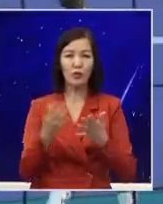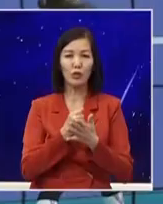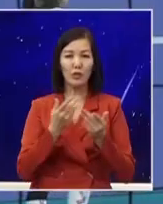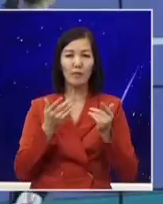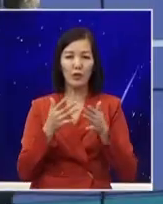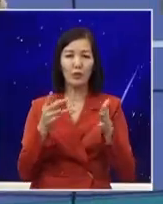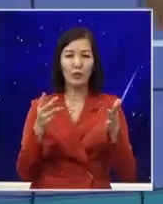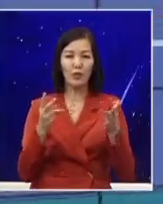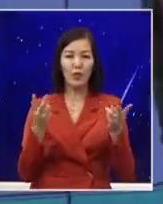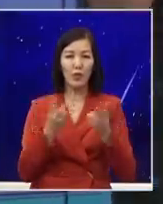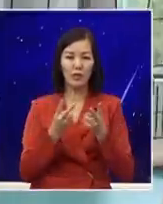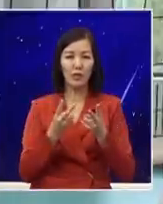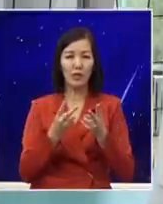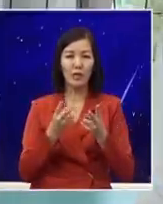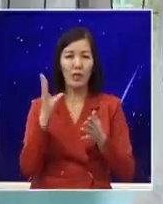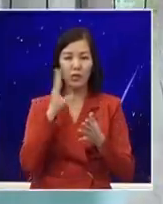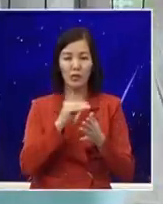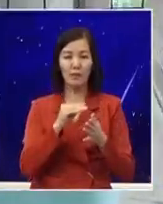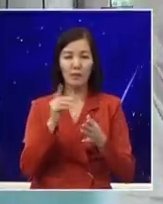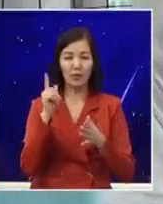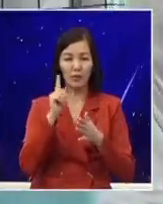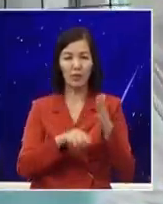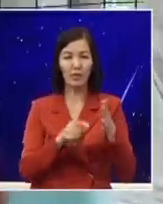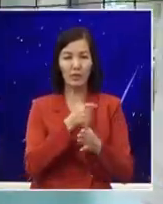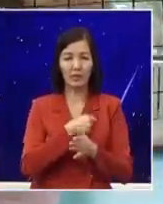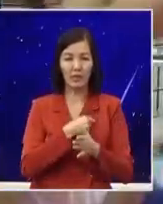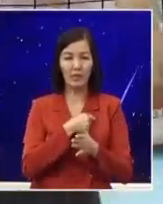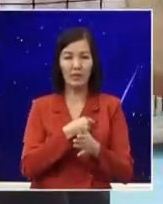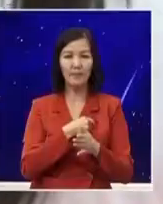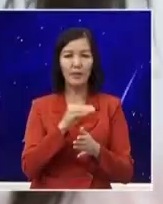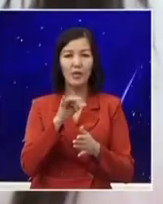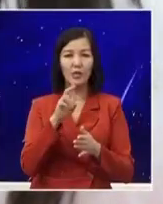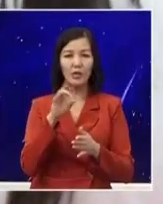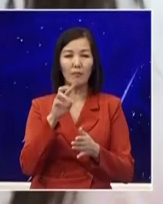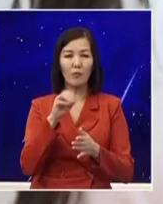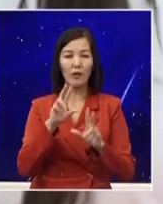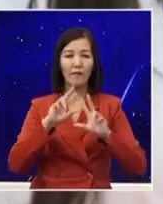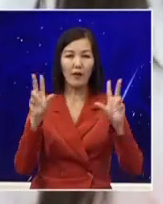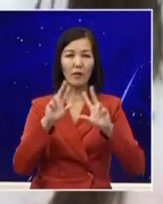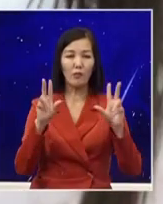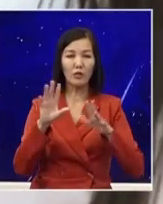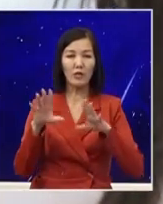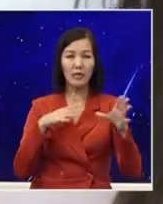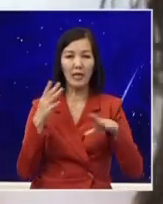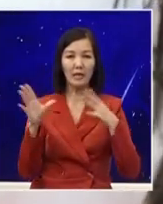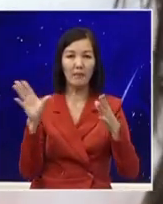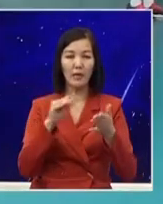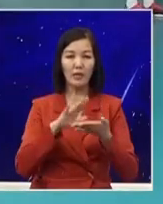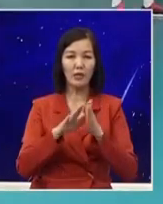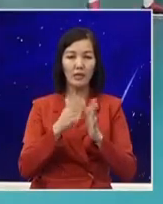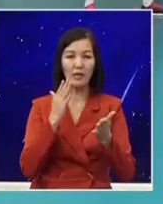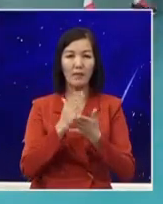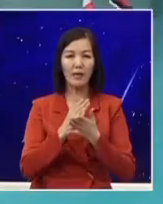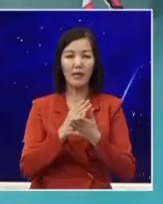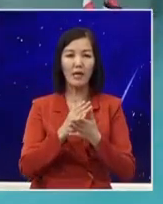отыр. Оған жетісулық қыздардың шамасы жетеді дейді бас жаттықтырушы. Жанболат Бурханның айтуынша, волейболшылардың дайындығына барлық жағдай жасалған. Ел